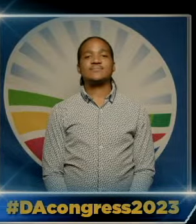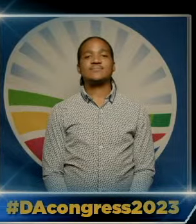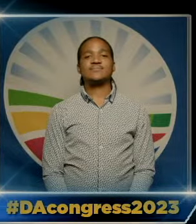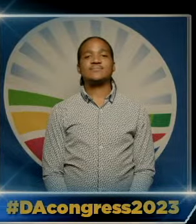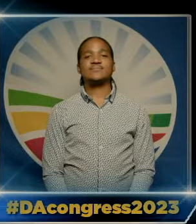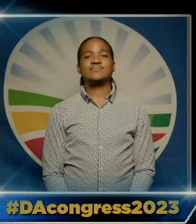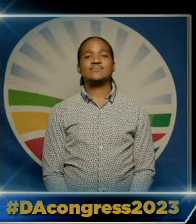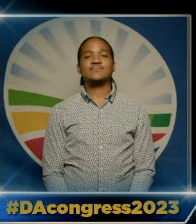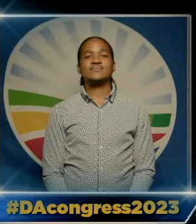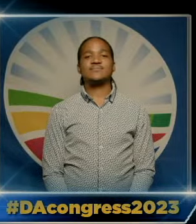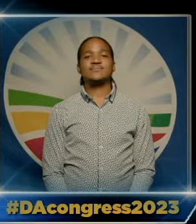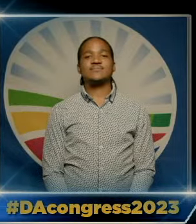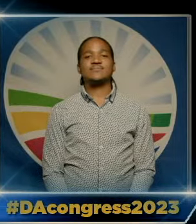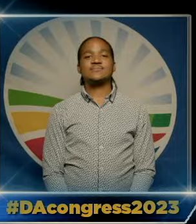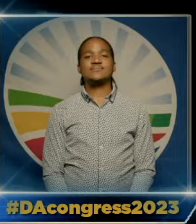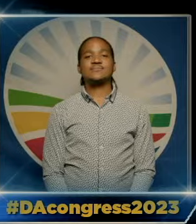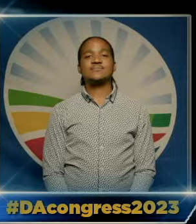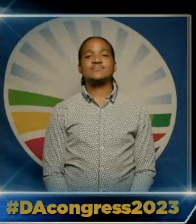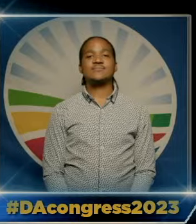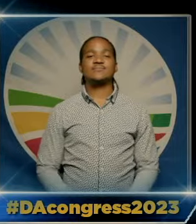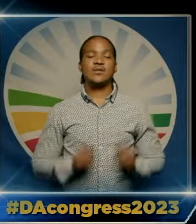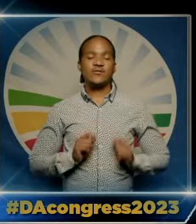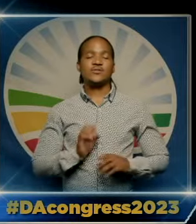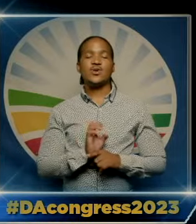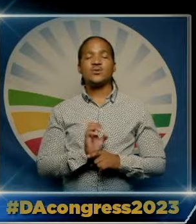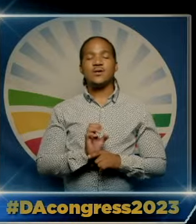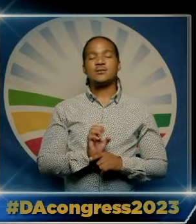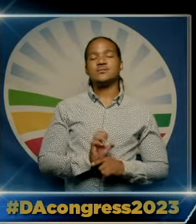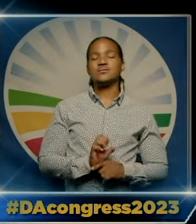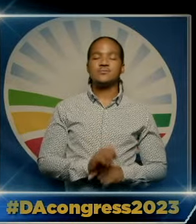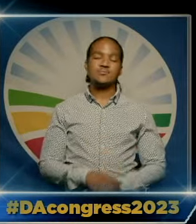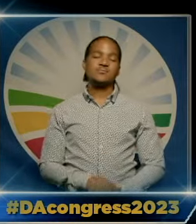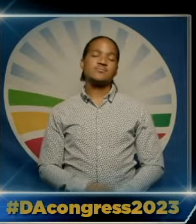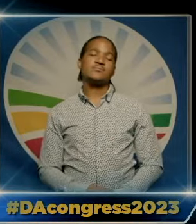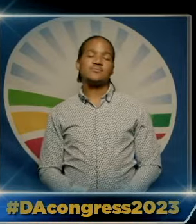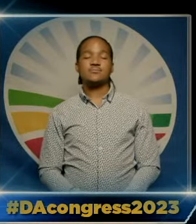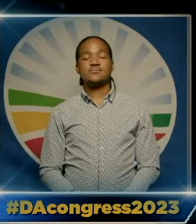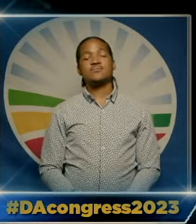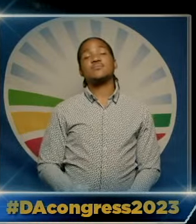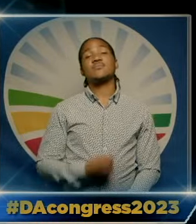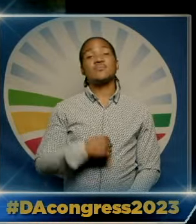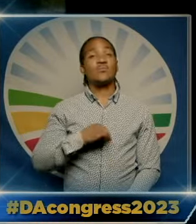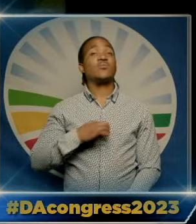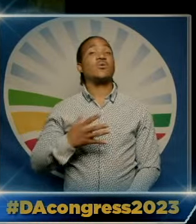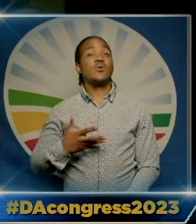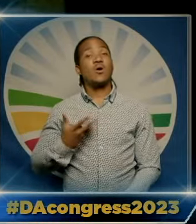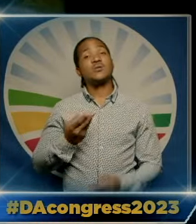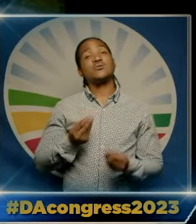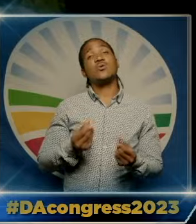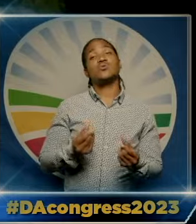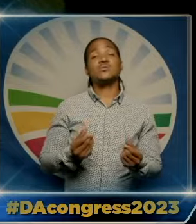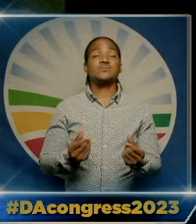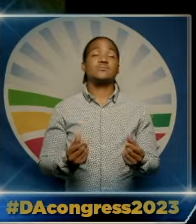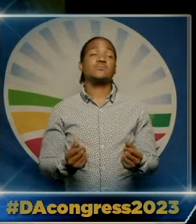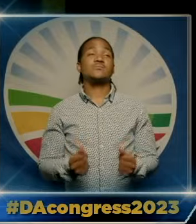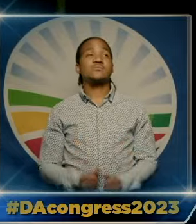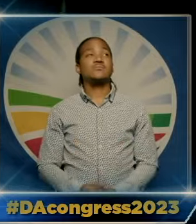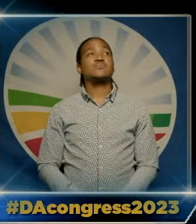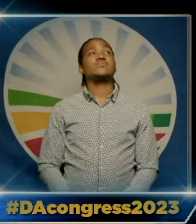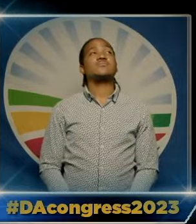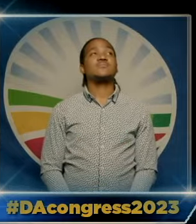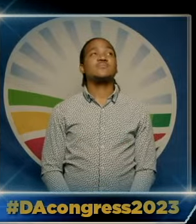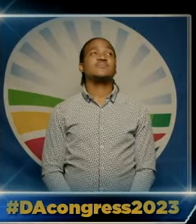net kompromis nie man, sien nie man. We're tired of excuses. My people want solutions. Nou kyk jy ons toe